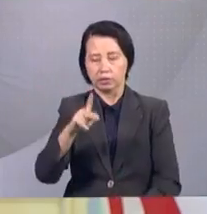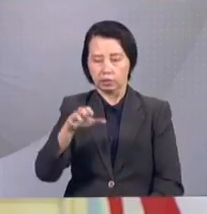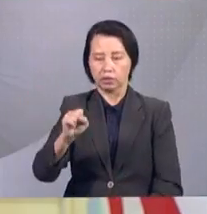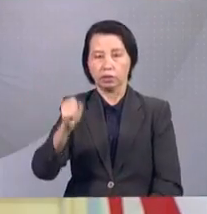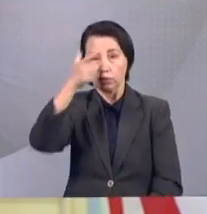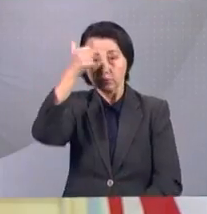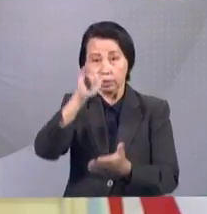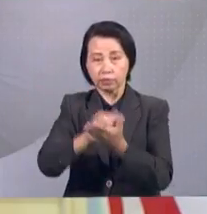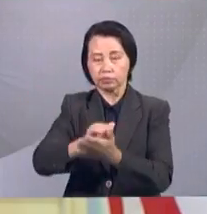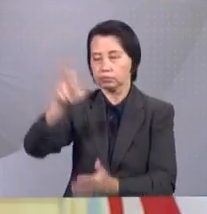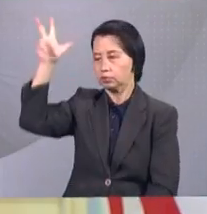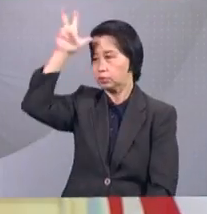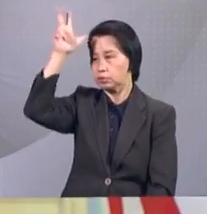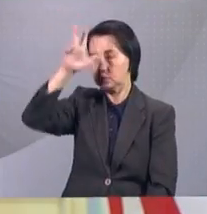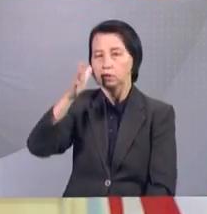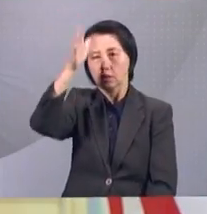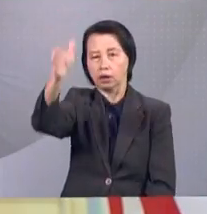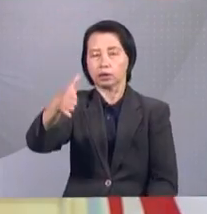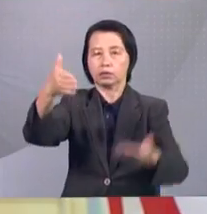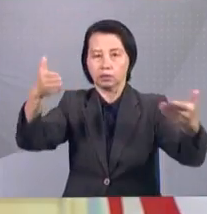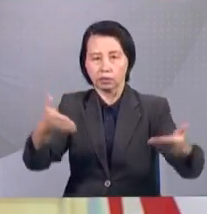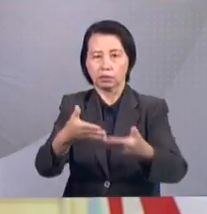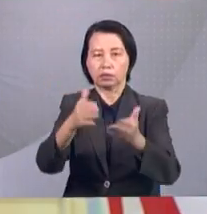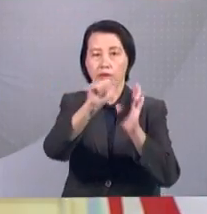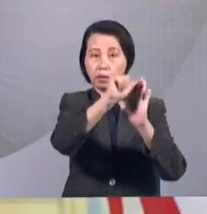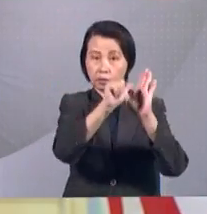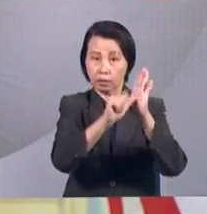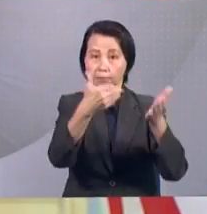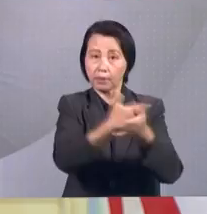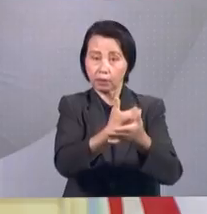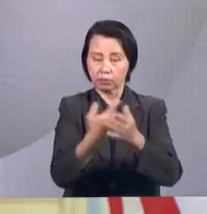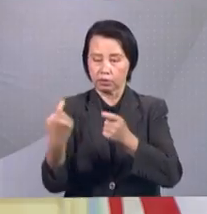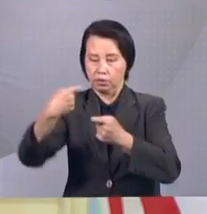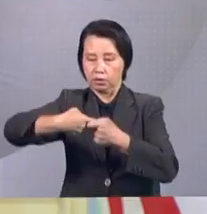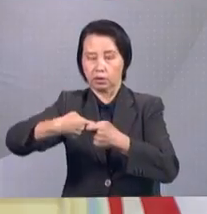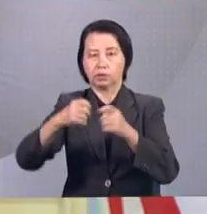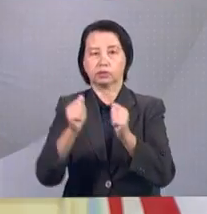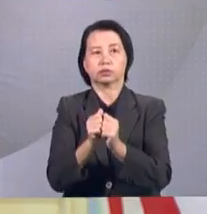sebab itulah pihak kerajaan akan memperkenalkan akta baru yang berkaitan dengan